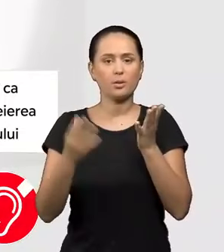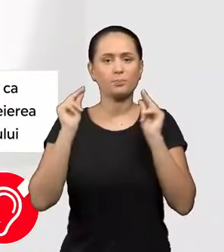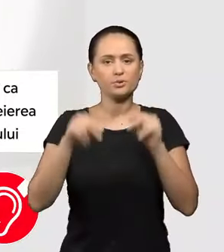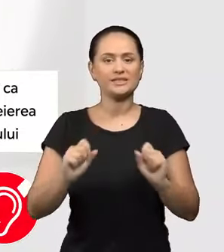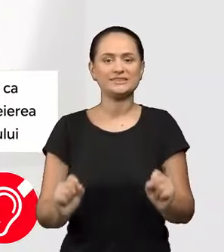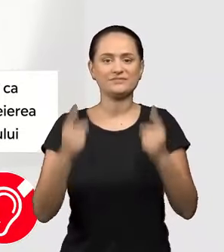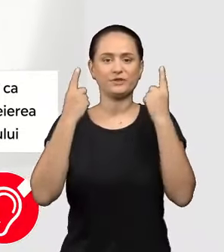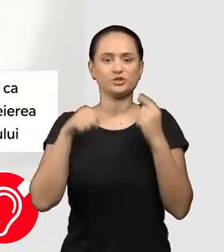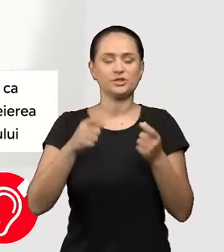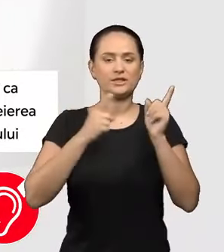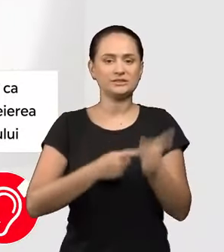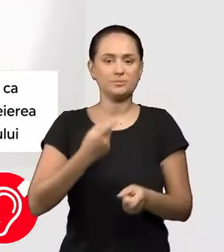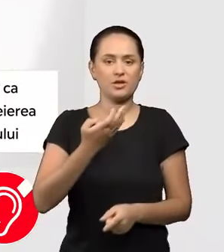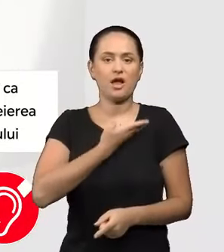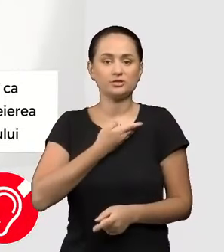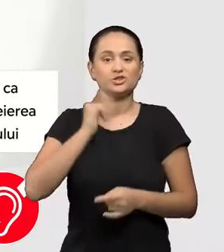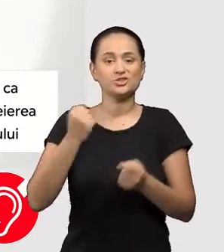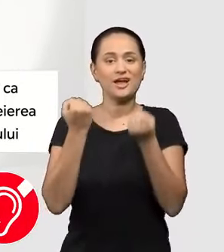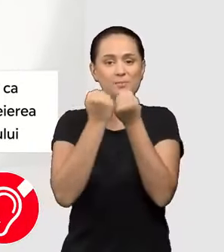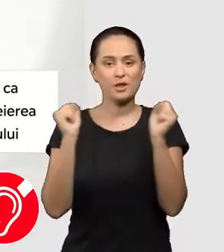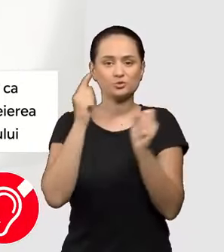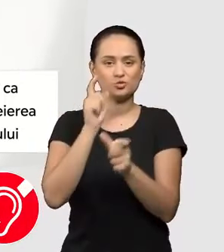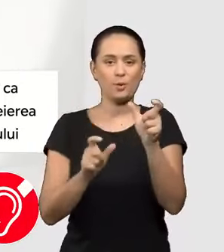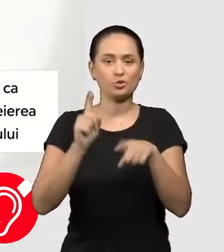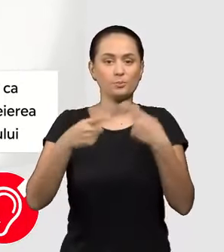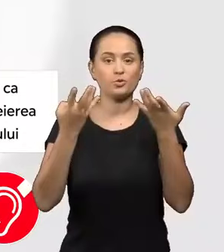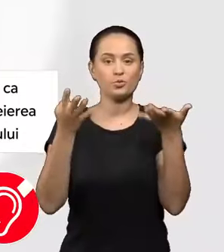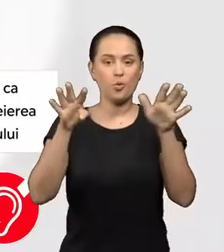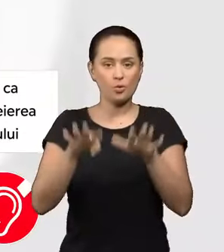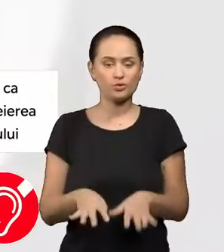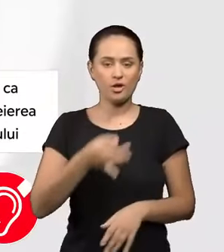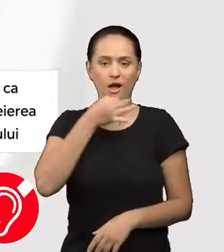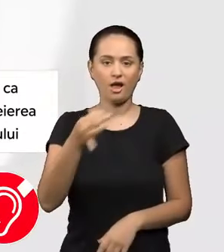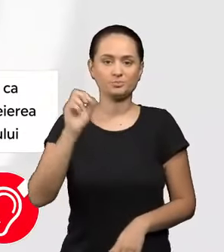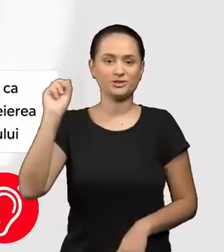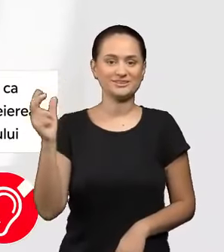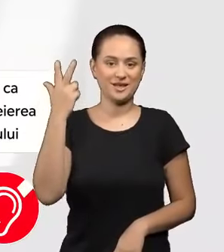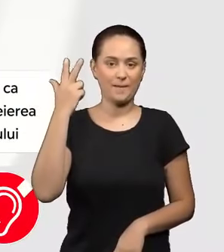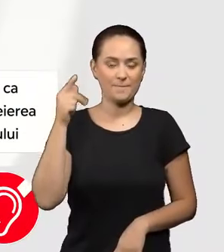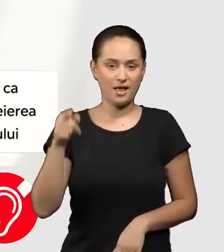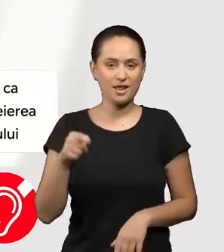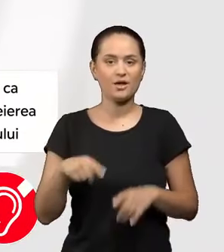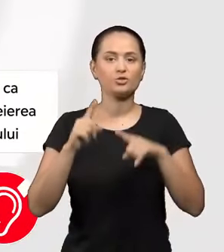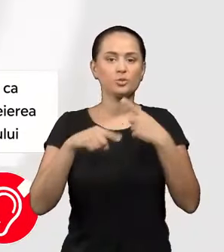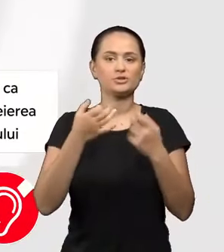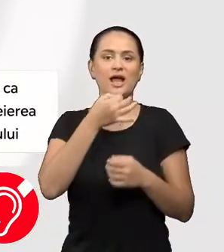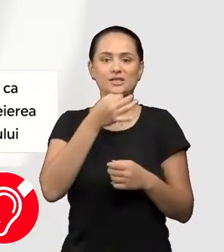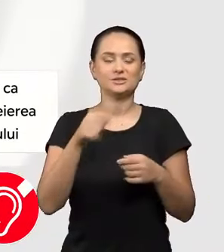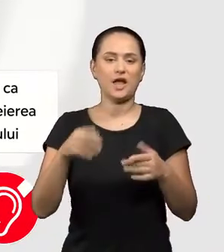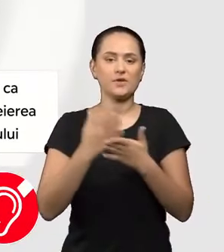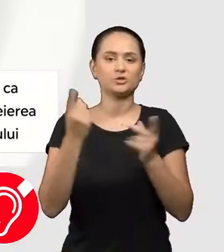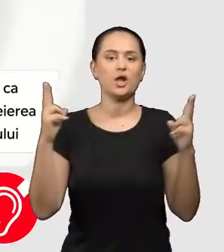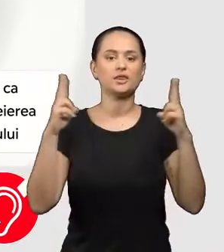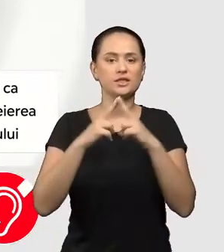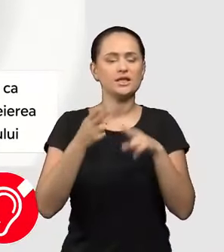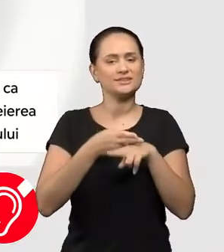acord care să pună capăt războiului din Gaza și să elibereze ostaticii după mai bine de 9 luni, spune